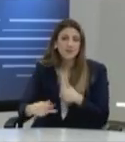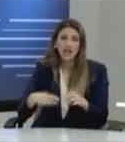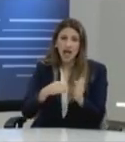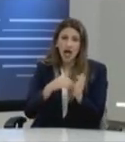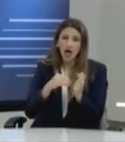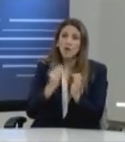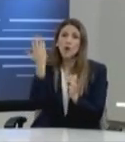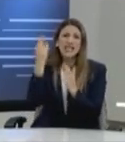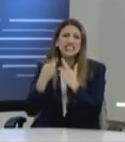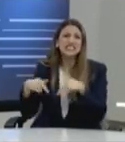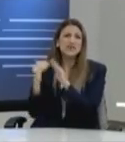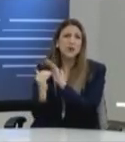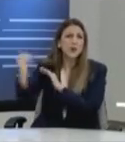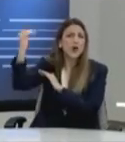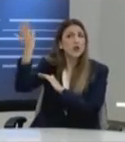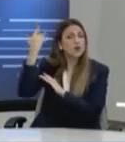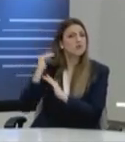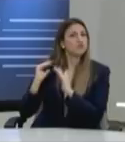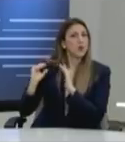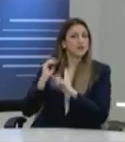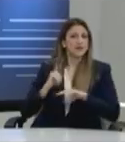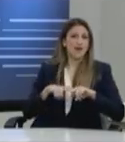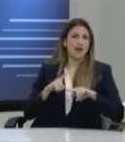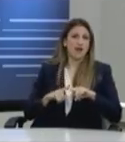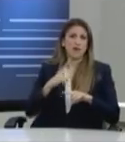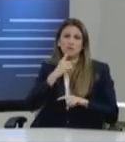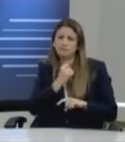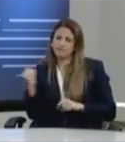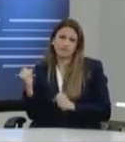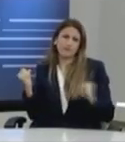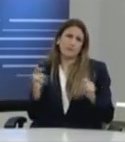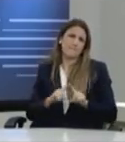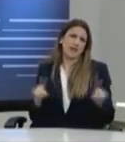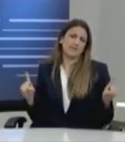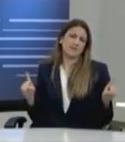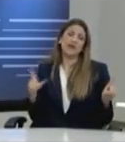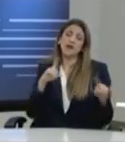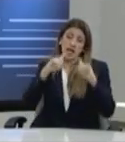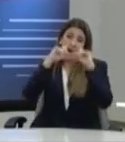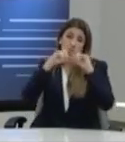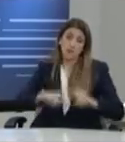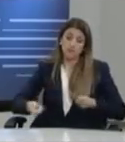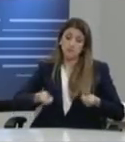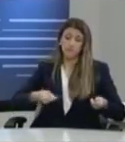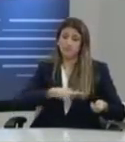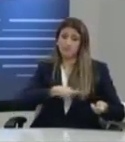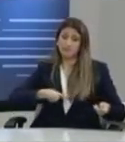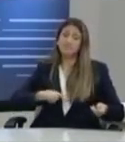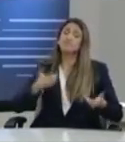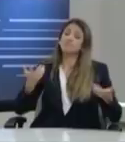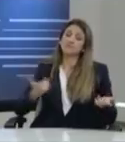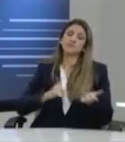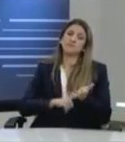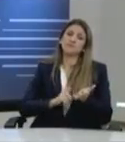σε πολλά πλαίσια, αλλά προστάτευσε τη χώρα μας από ακρότητες και υποχρέωσε τη διοίκηση τελικά